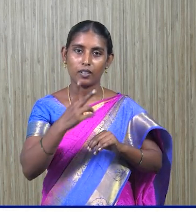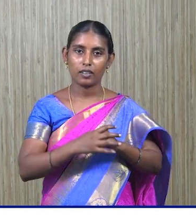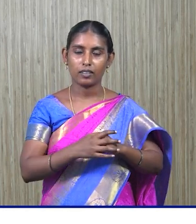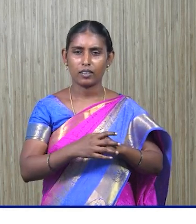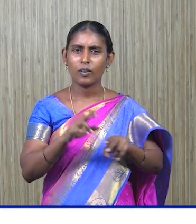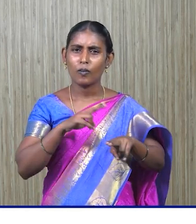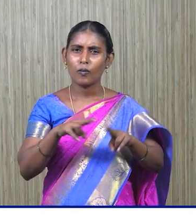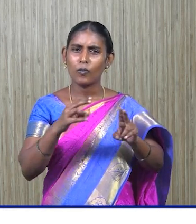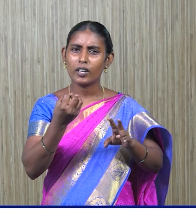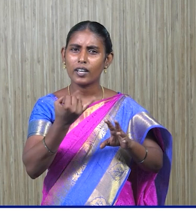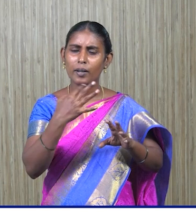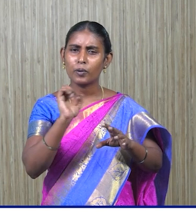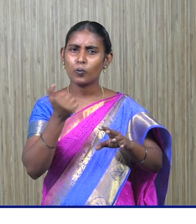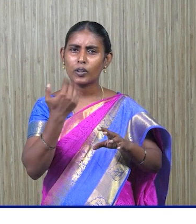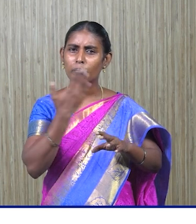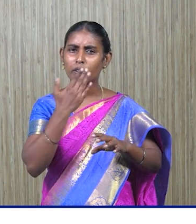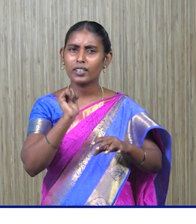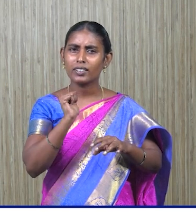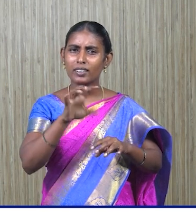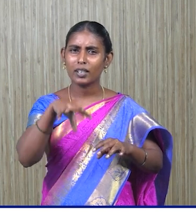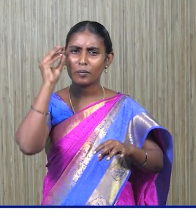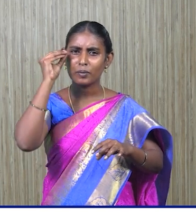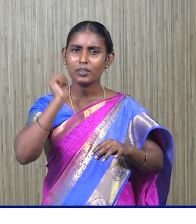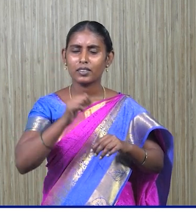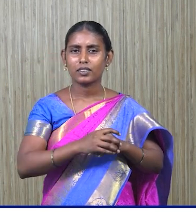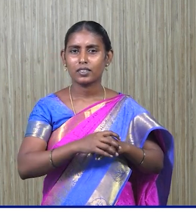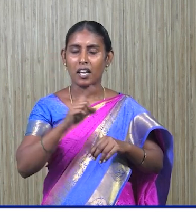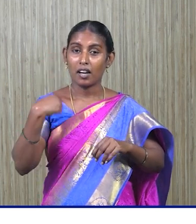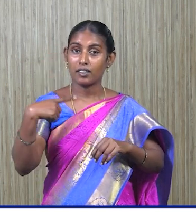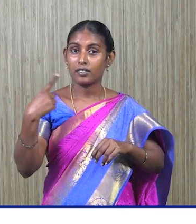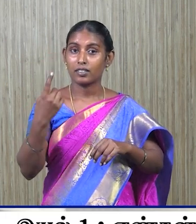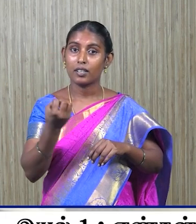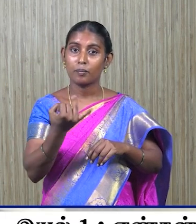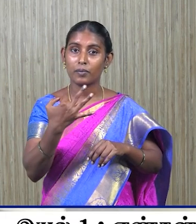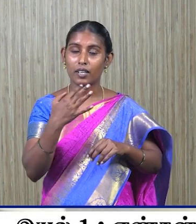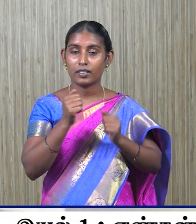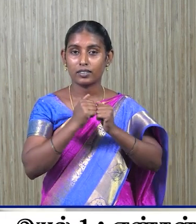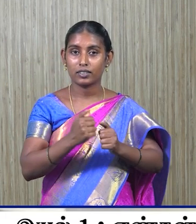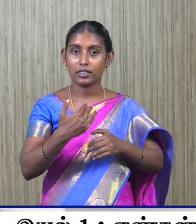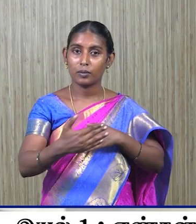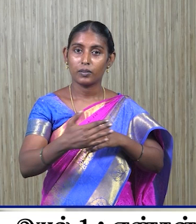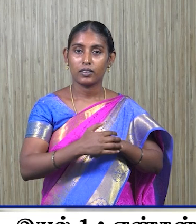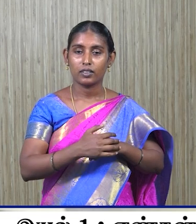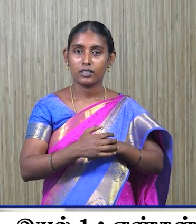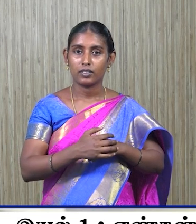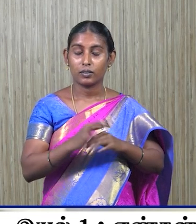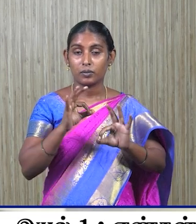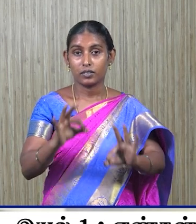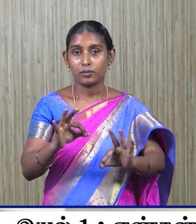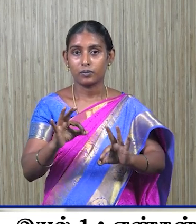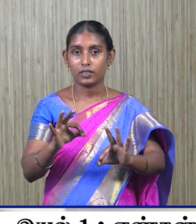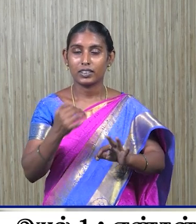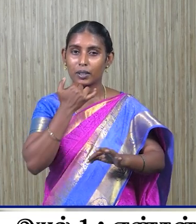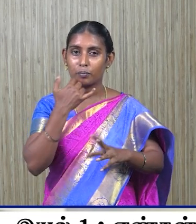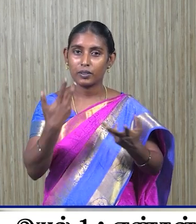பண்புகளை நாம் ஏன் படிக்கணும்? அது மூலமாக நம்ம என்ன தெரிஞ்சுக்க போகிறோம்? அன்றாட கணித செயல்பாடுகளை, கணிதத்தில் கணித செயல்பாடுகளை